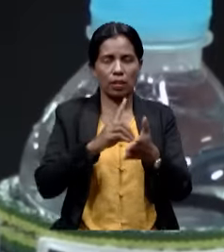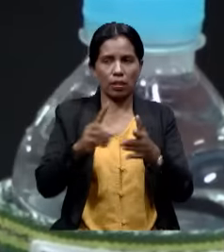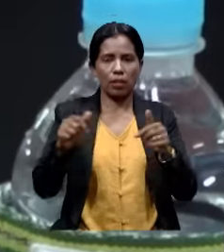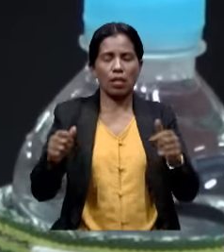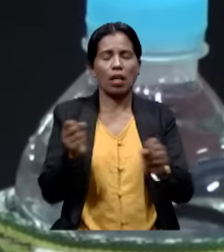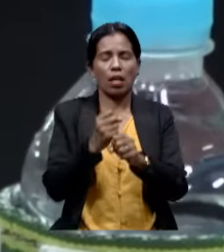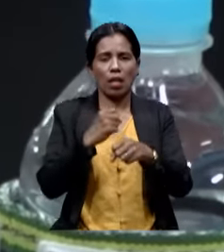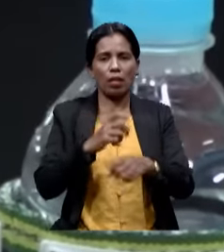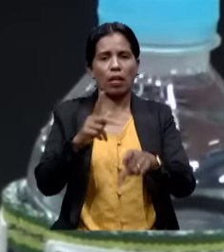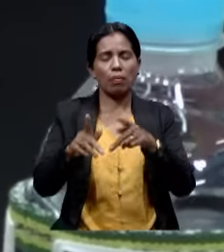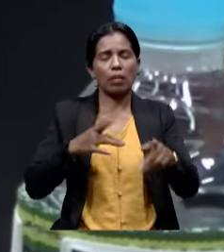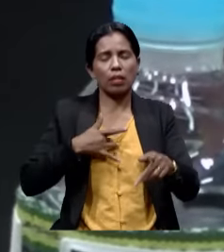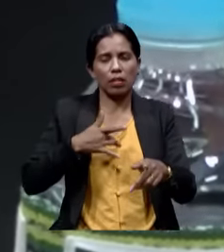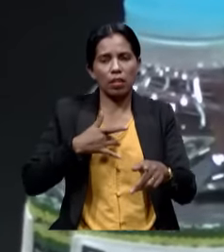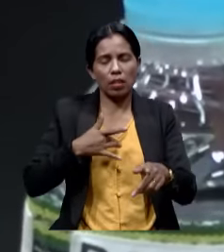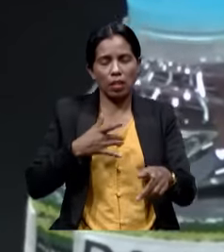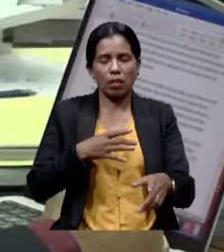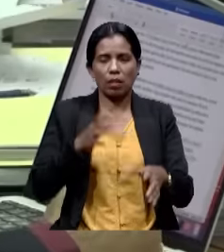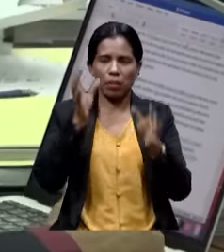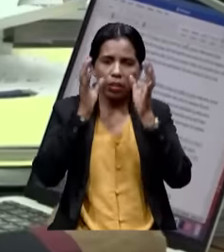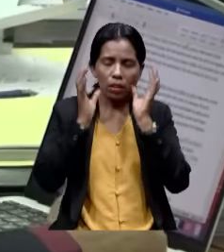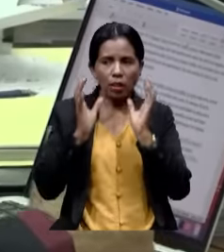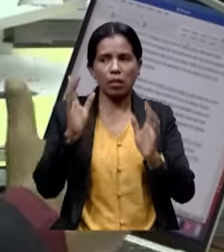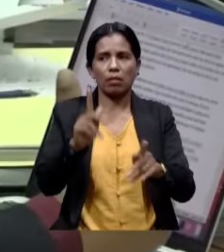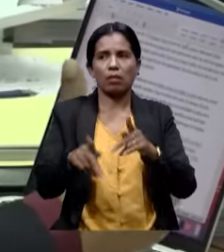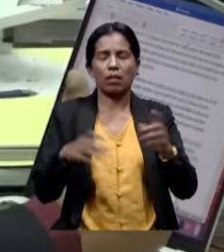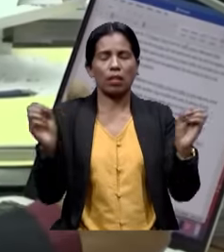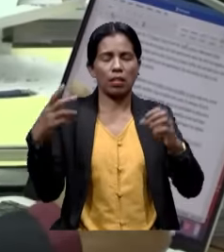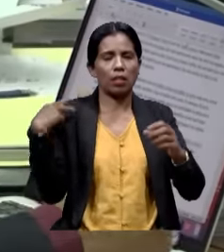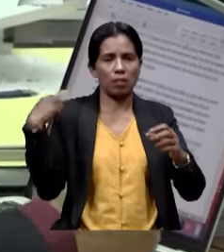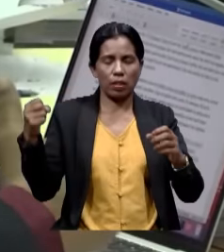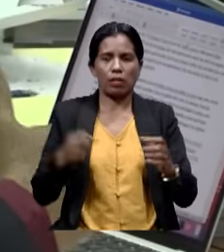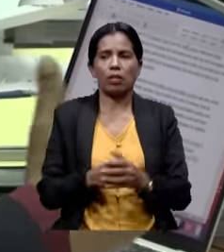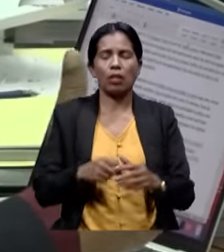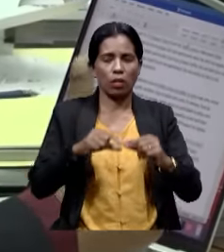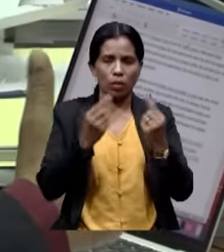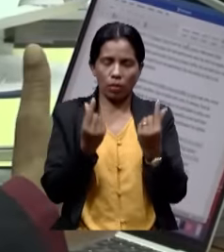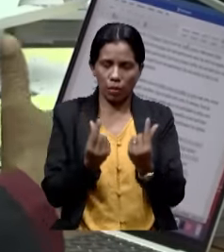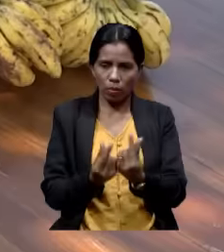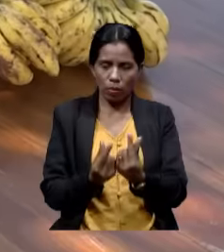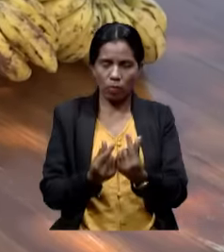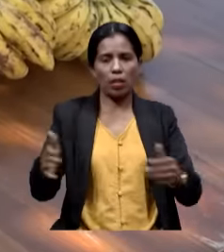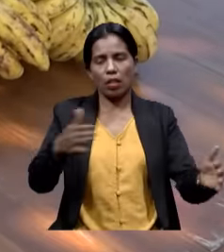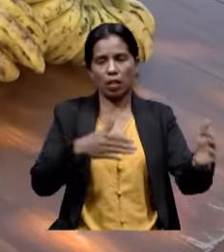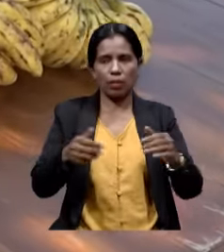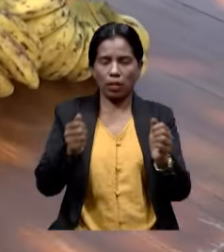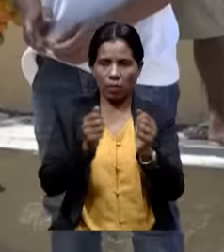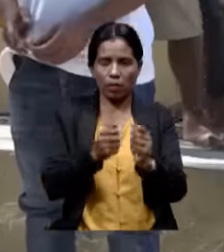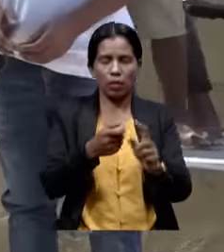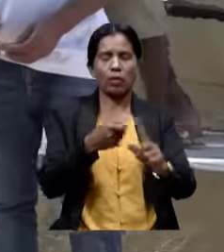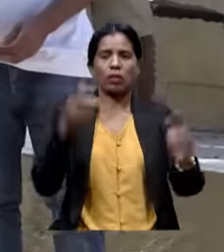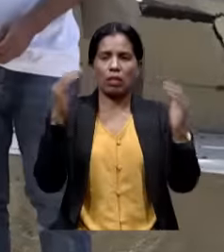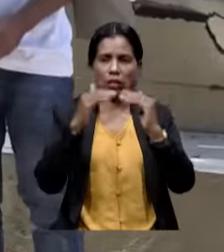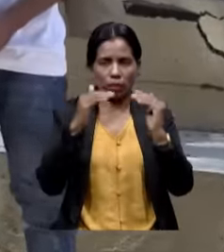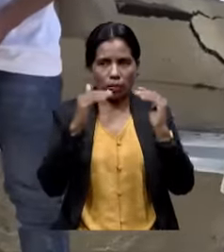povo ni sentimento hanesan sidadaung nebe layak bit no poder. Honune, grupo Eleba halibur hamutuk, li husi konferensia